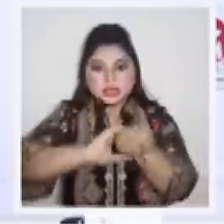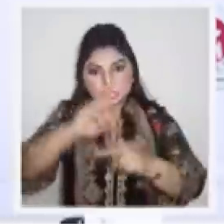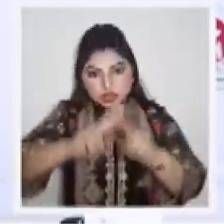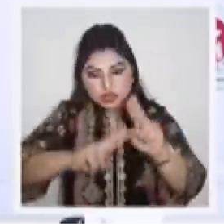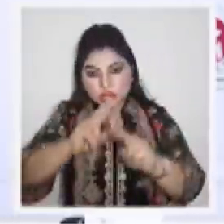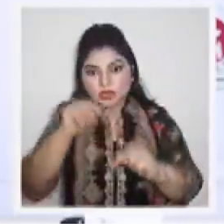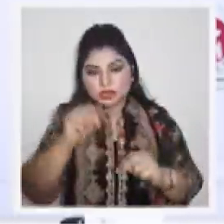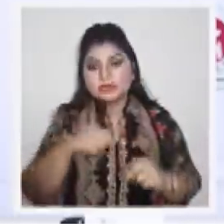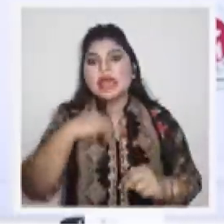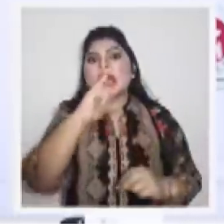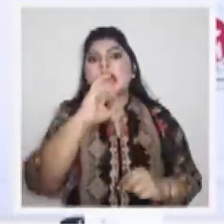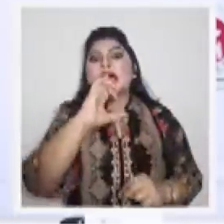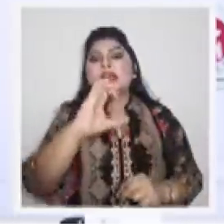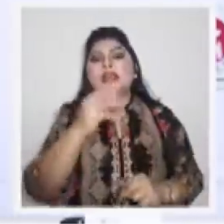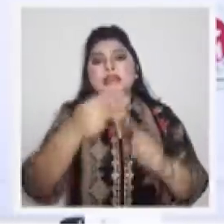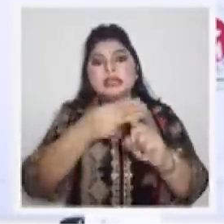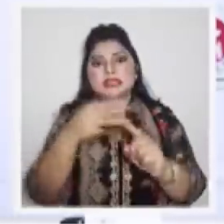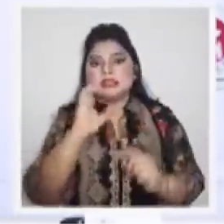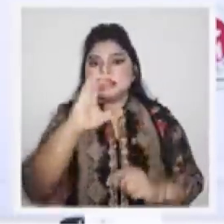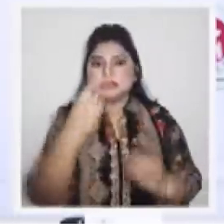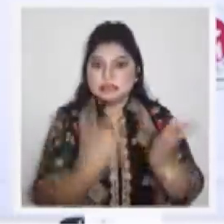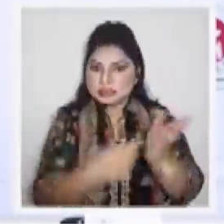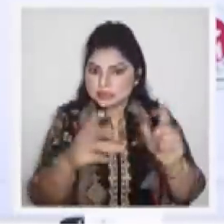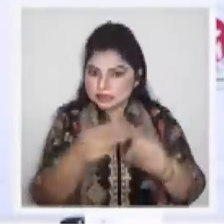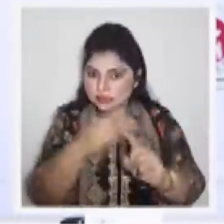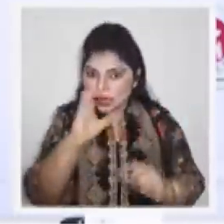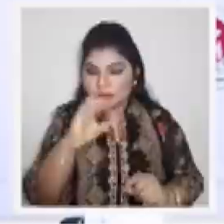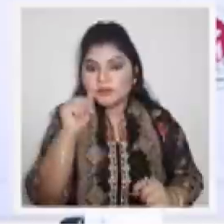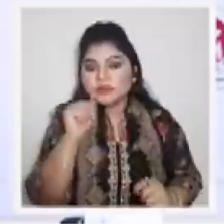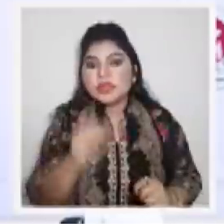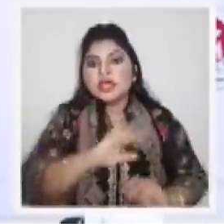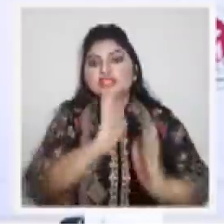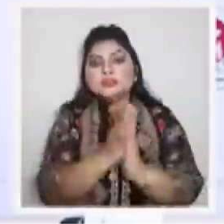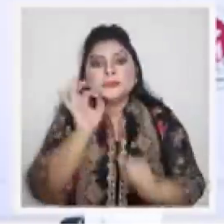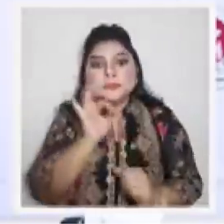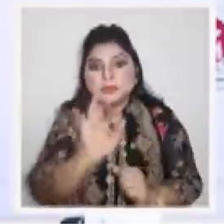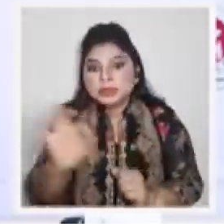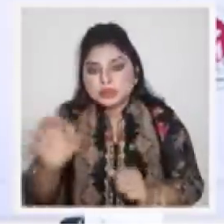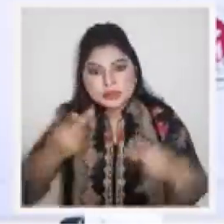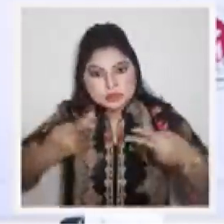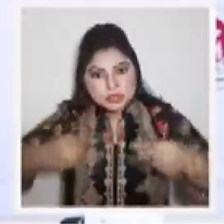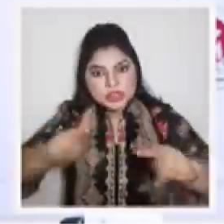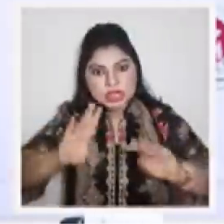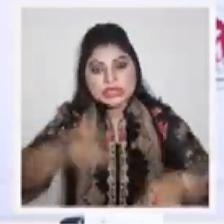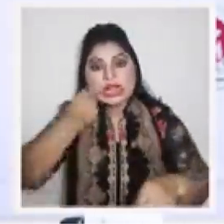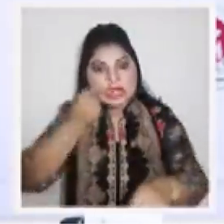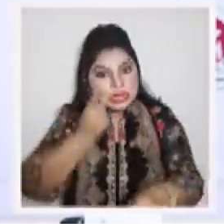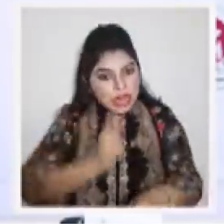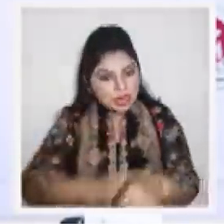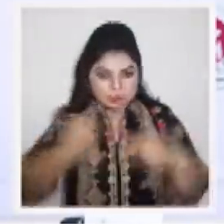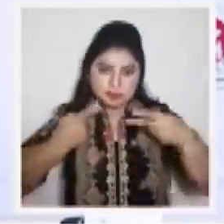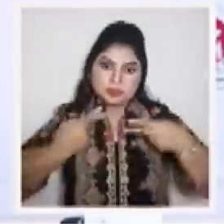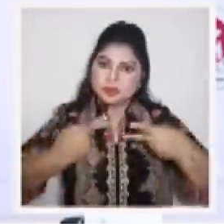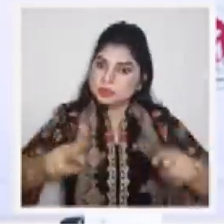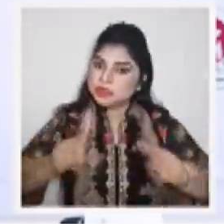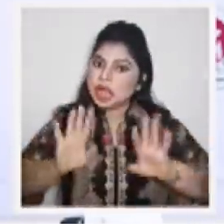3 আগস্ট 2020 পর্যন্ত যা ডাটা অ্যাভেলেবেল পেয়েছে WHO এবং অনেক ক্ষেত্রেই সূত্র IDCR, সেখান থেকে